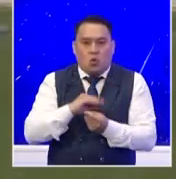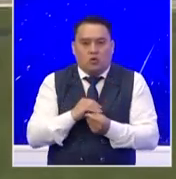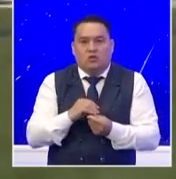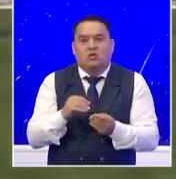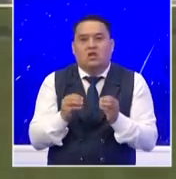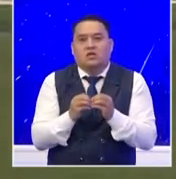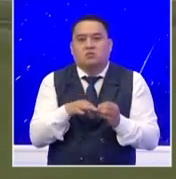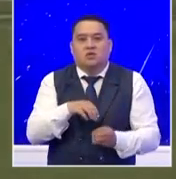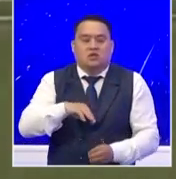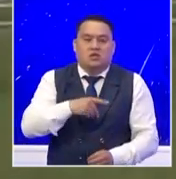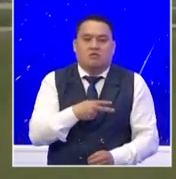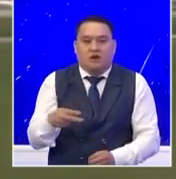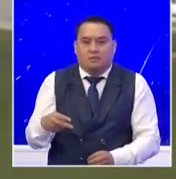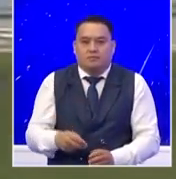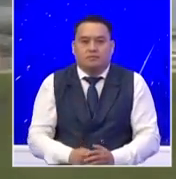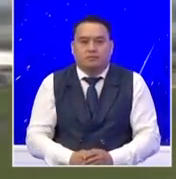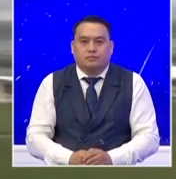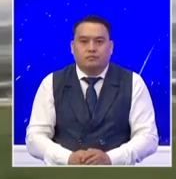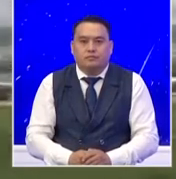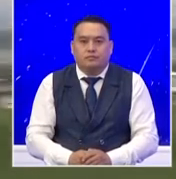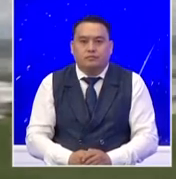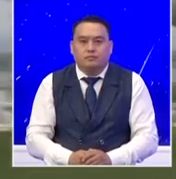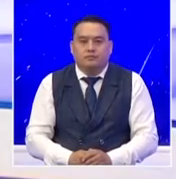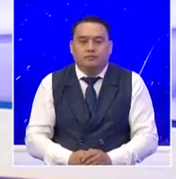почти 10 миллиардов евро.